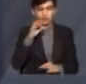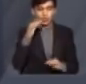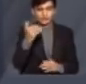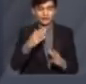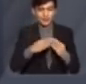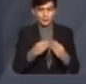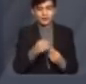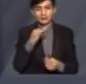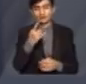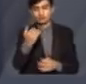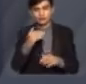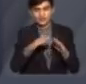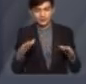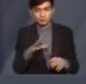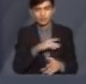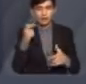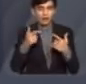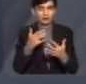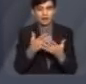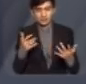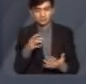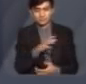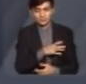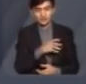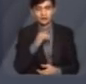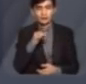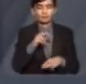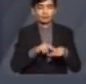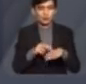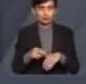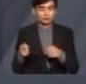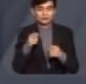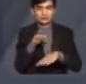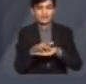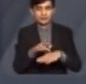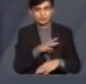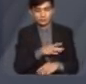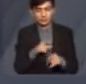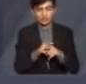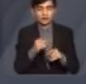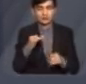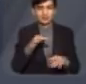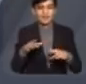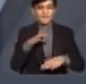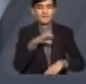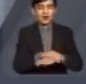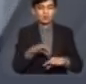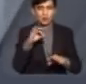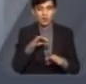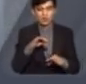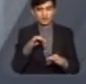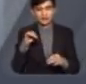семьи и даже детей посыпались оскорбления и угрозы полицейские принесли ему извинения расследование по факту утечки информации